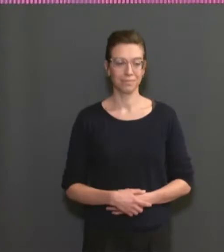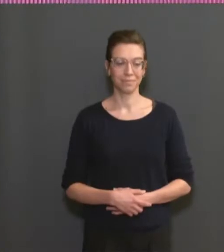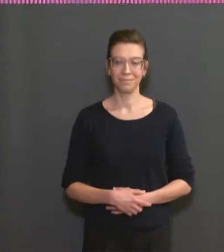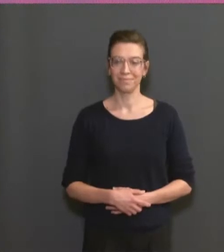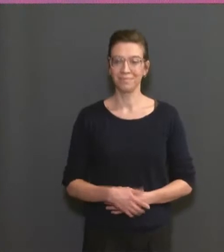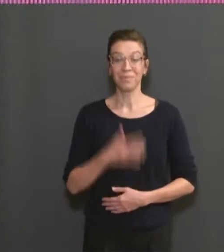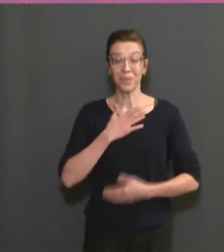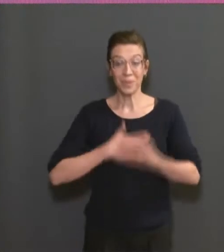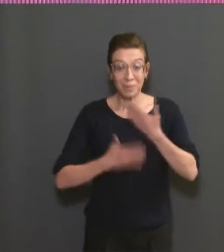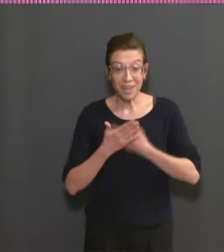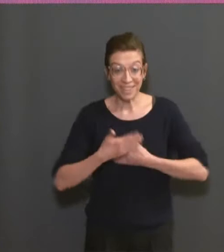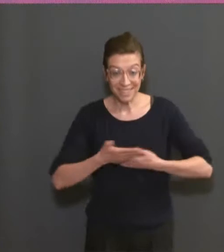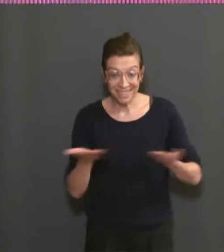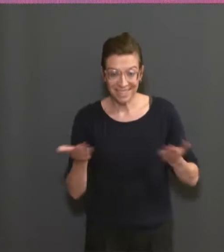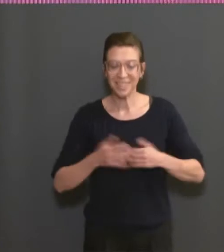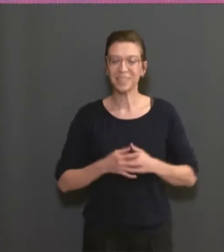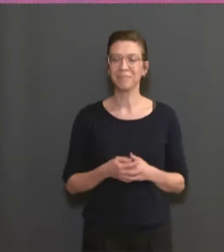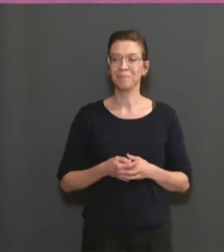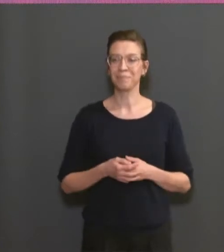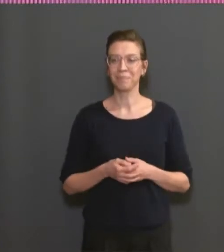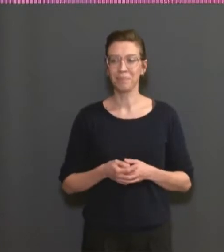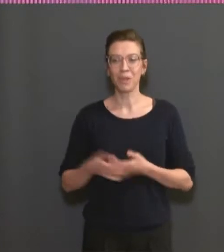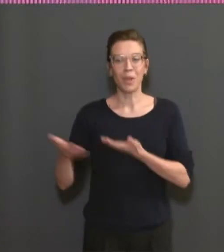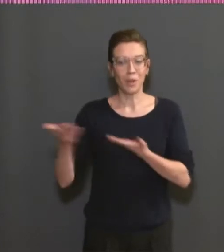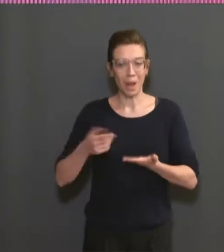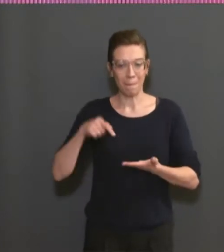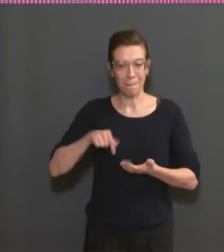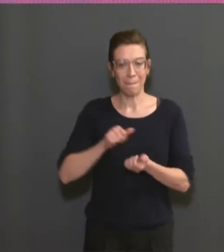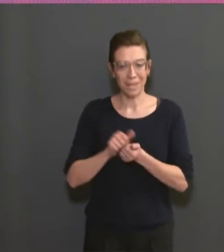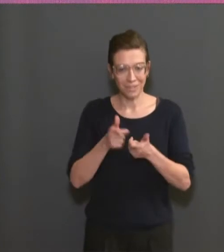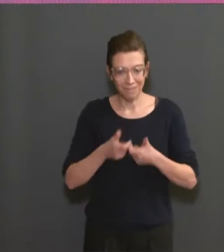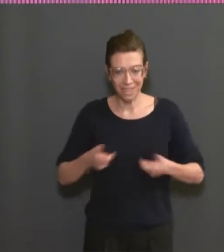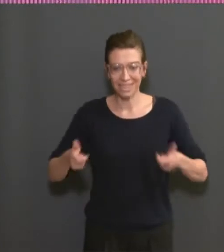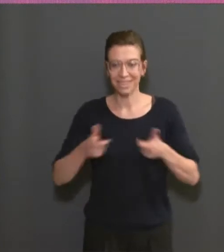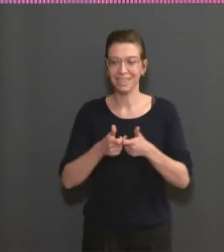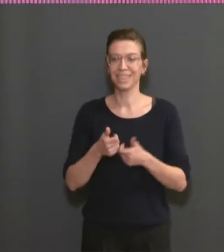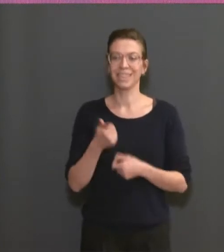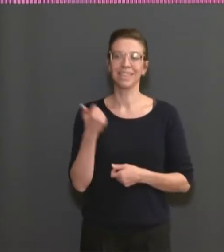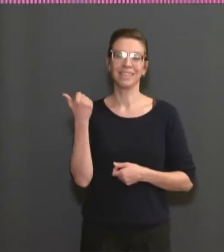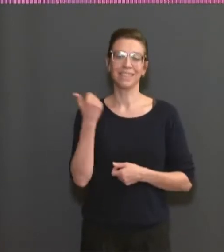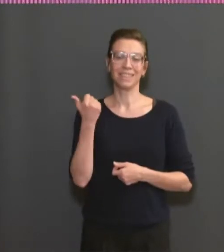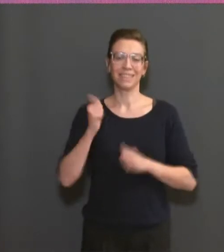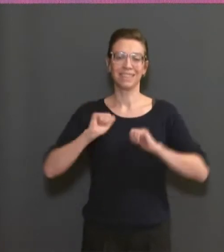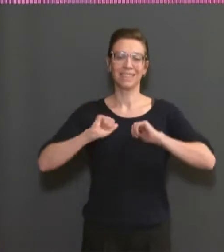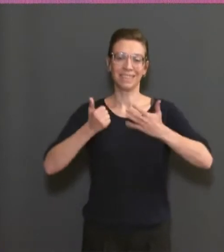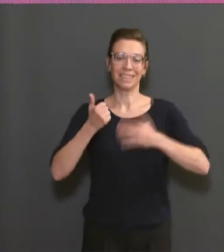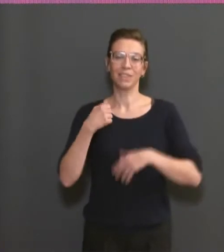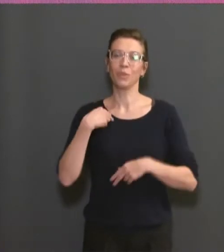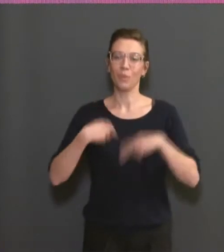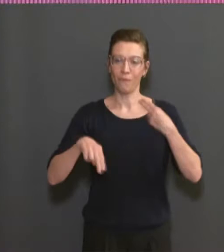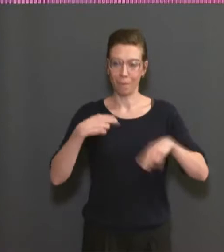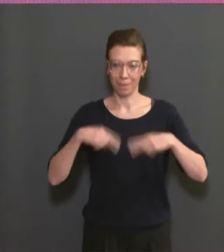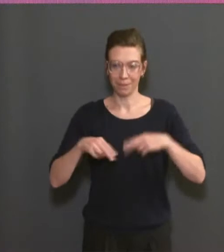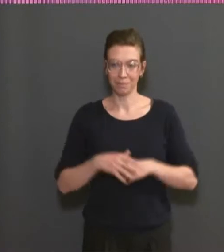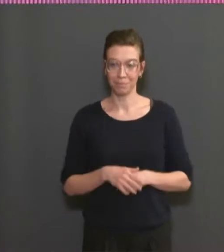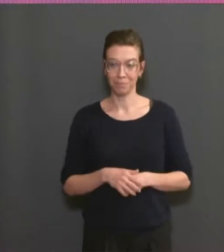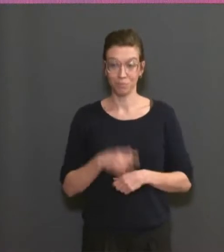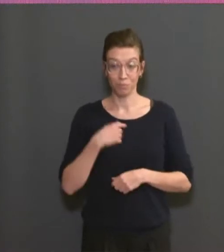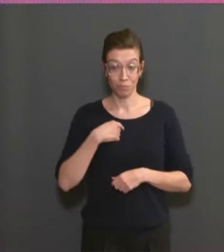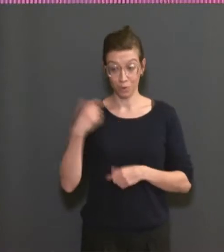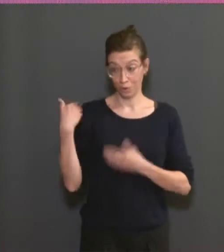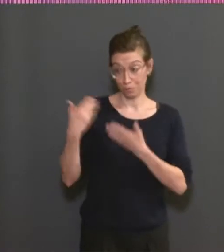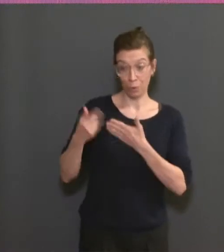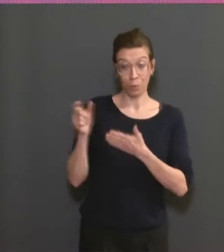Goedemorgen, welkom op persconferentie op 16 november. Ik hoop dat jullie allemaal een goed weekend hebben gehad, dat jullie ondanks